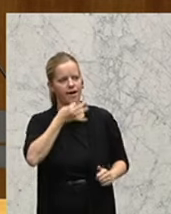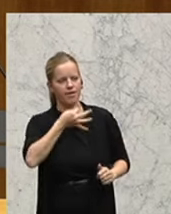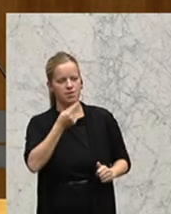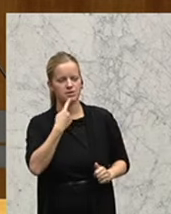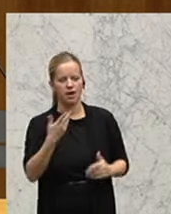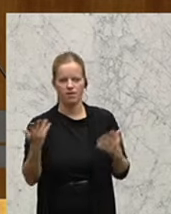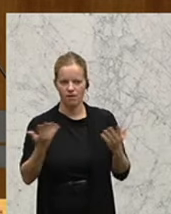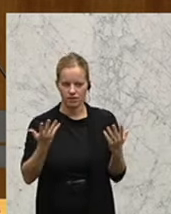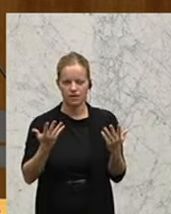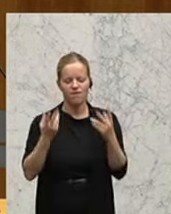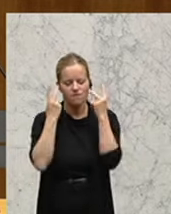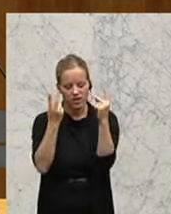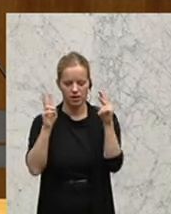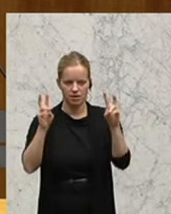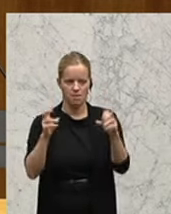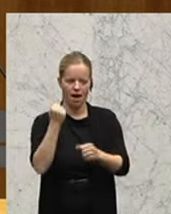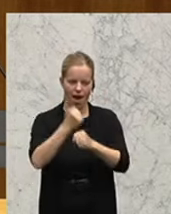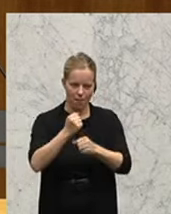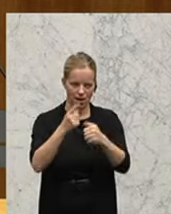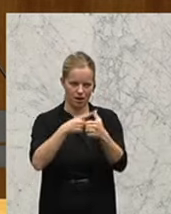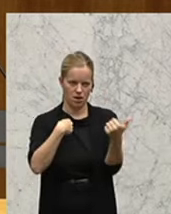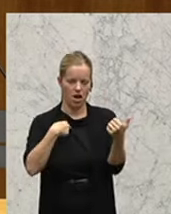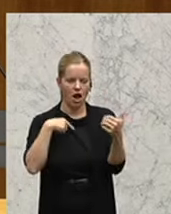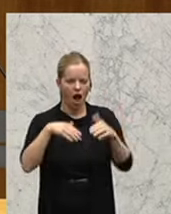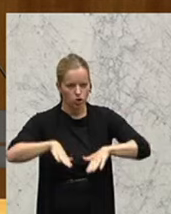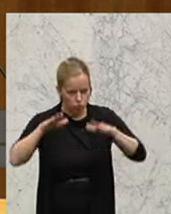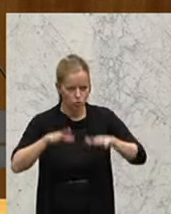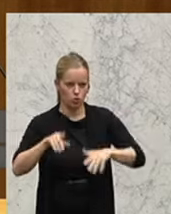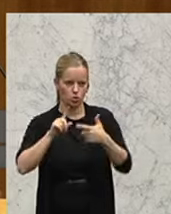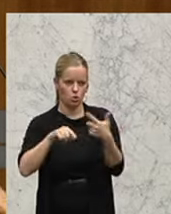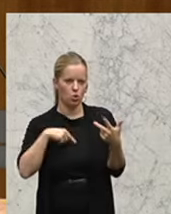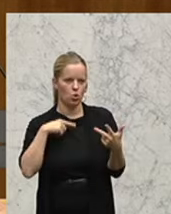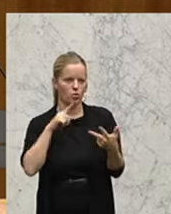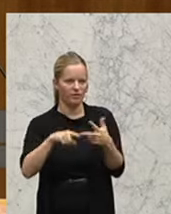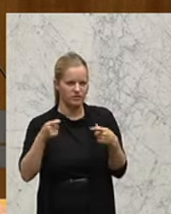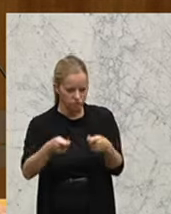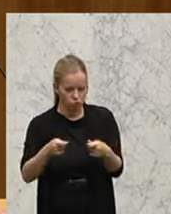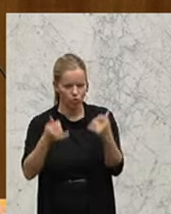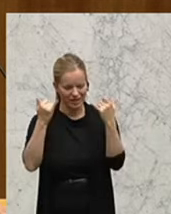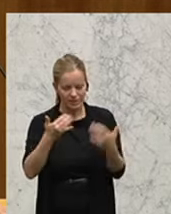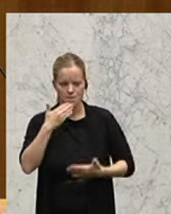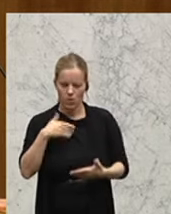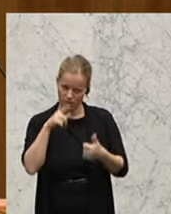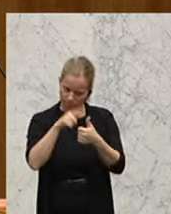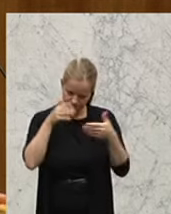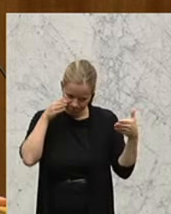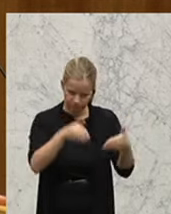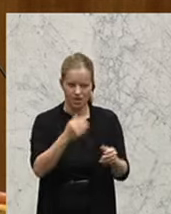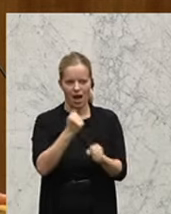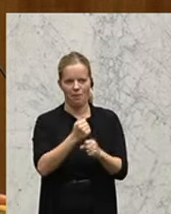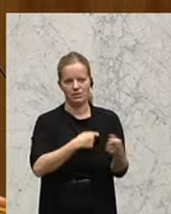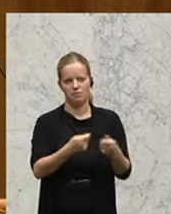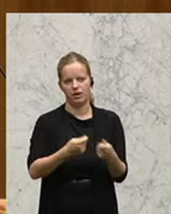sind Arbeit, Asyl und Pensionen. Und dem Thema Arbeit und Arbeitsmarkt möchte ich mich jetzt widmen.